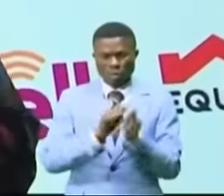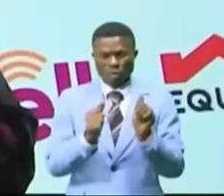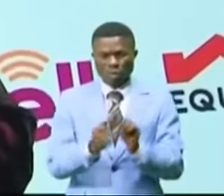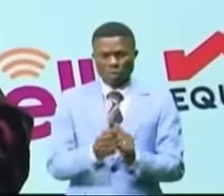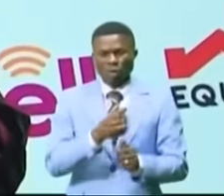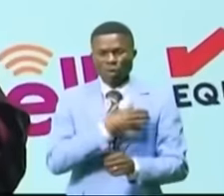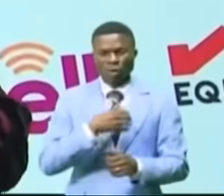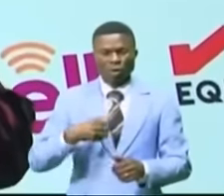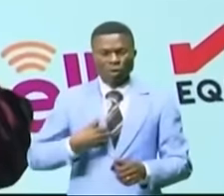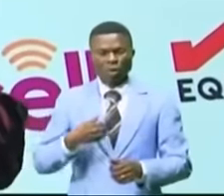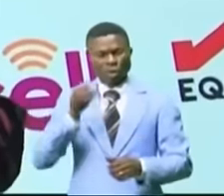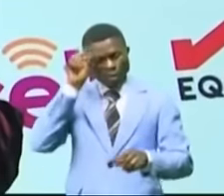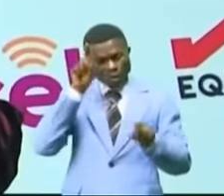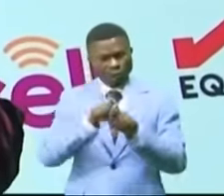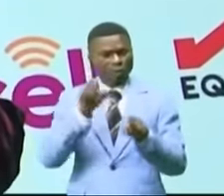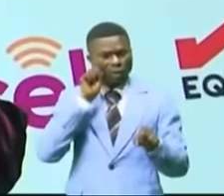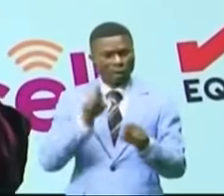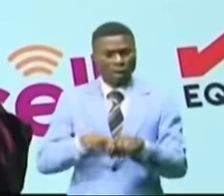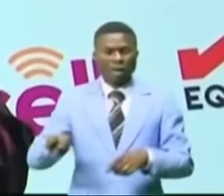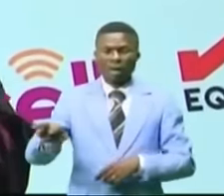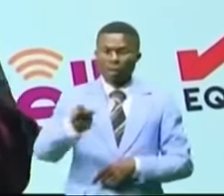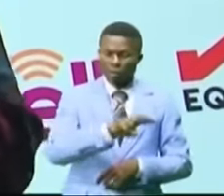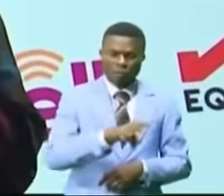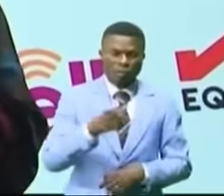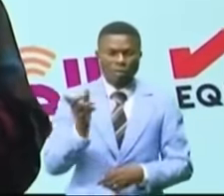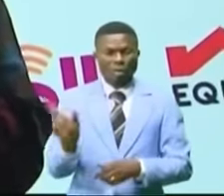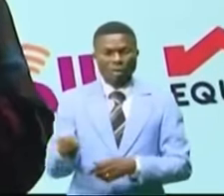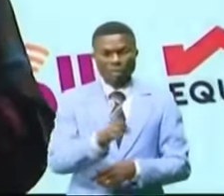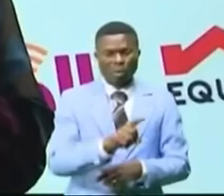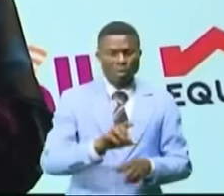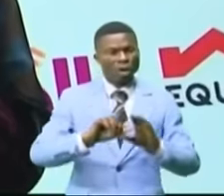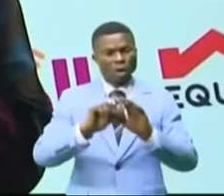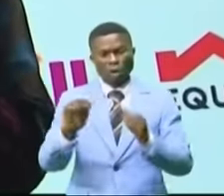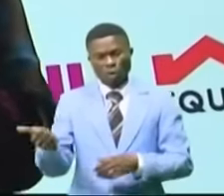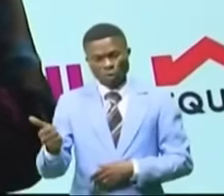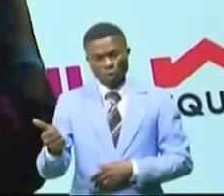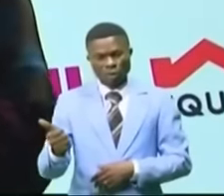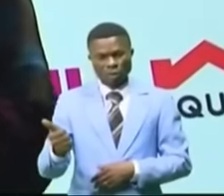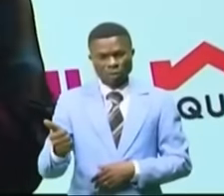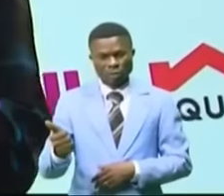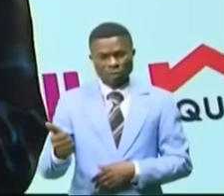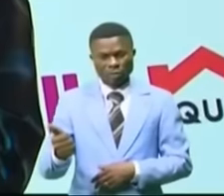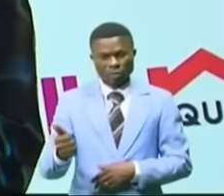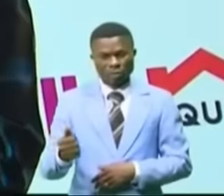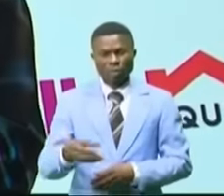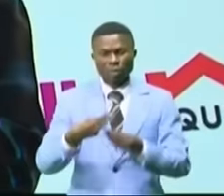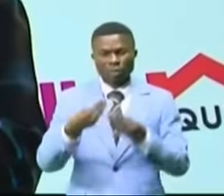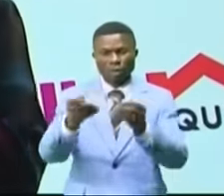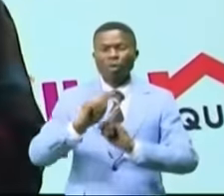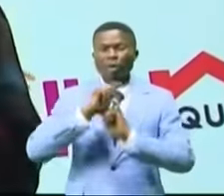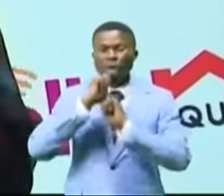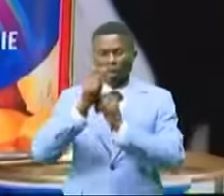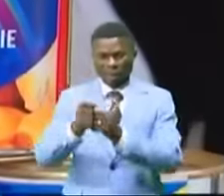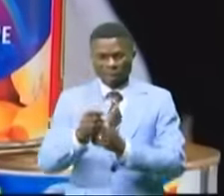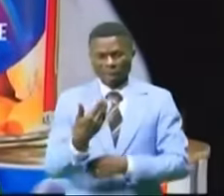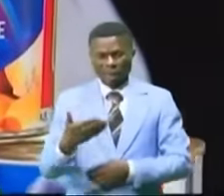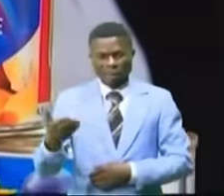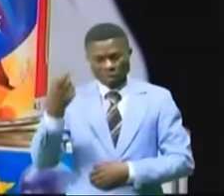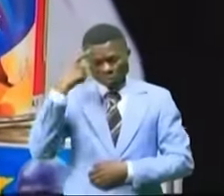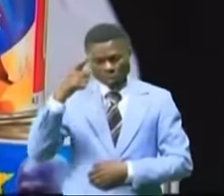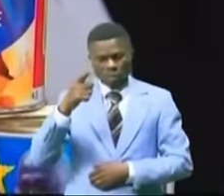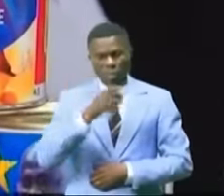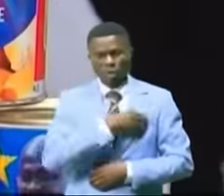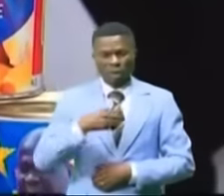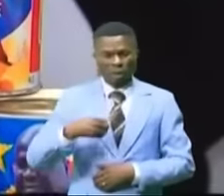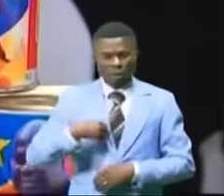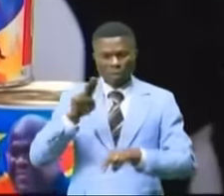sœurs. Je ne sais pas parmi vous, peut-être qu'il y en a qui ont déjà posé des gestes ou fait quelque chose par rapport à ces femmes